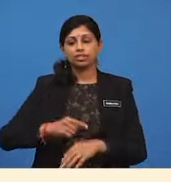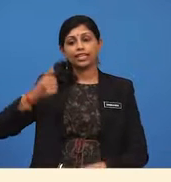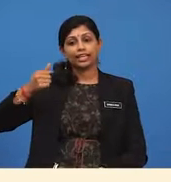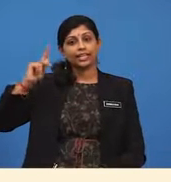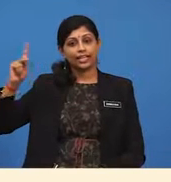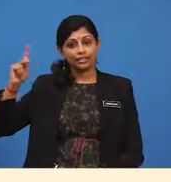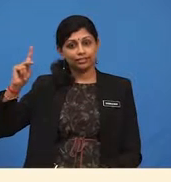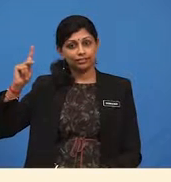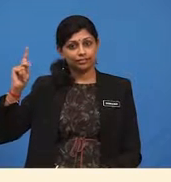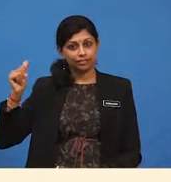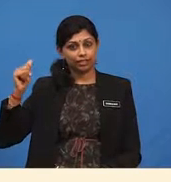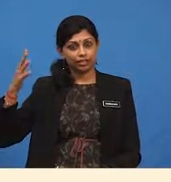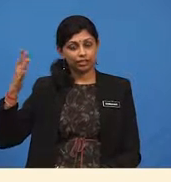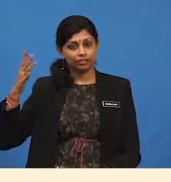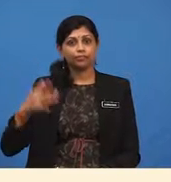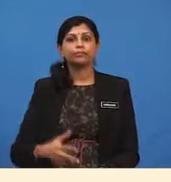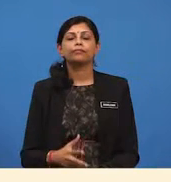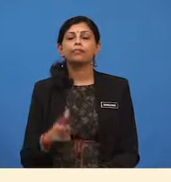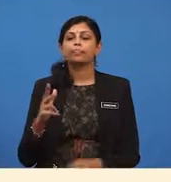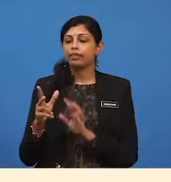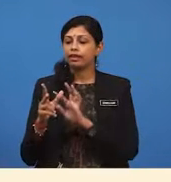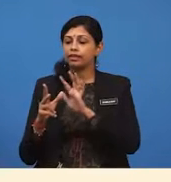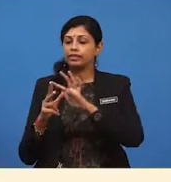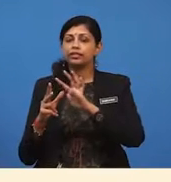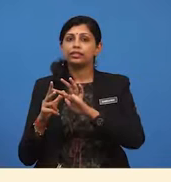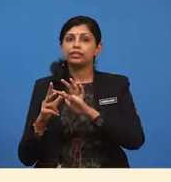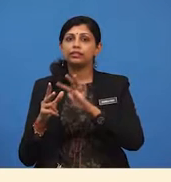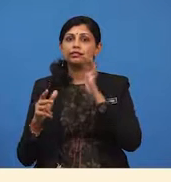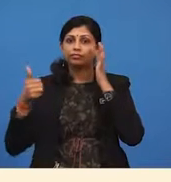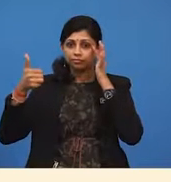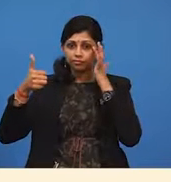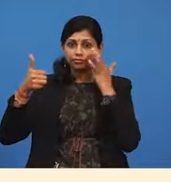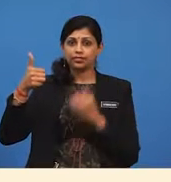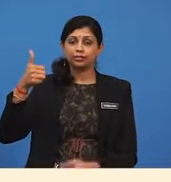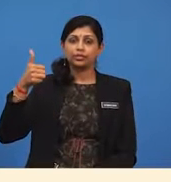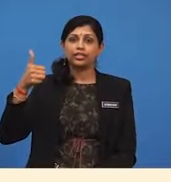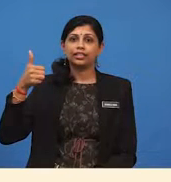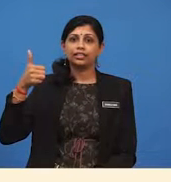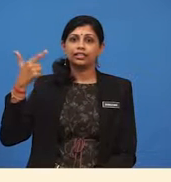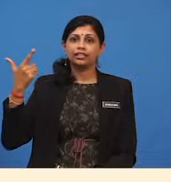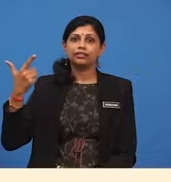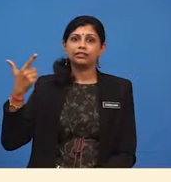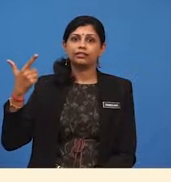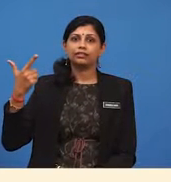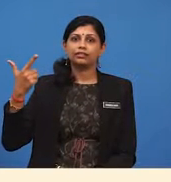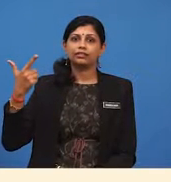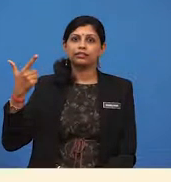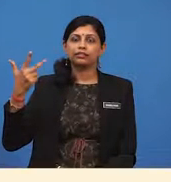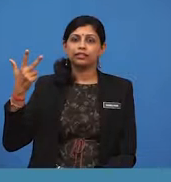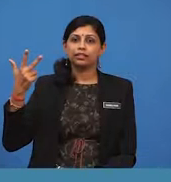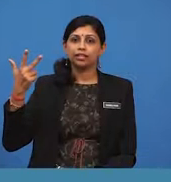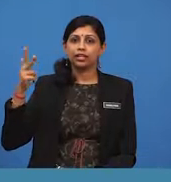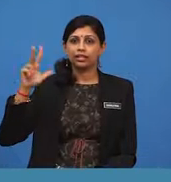tujuan ini, hanya tiga jari kanan digunakan, iaitu ibu jari, jari telunjuk dan jari